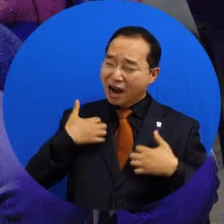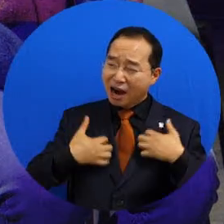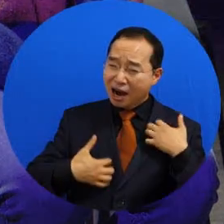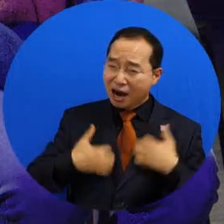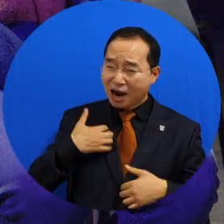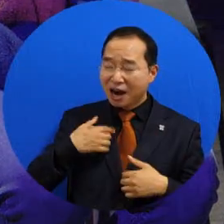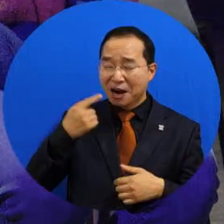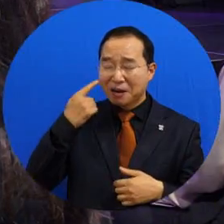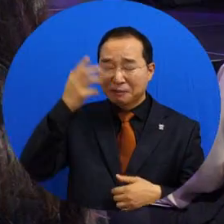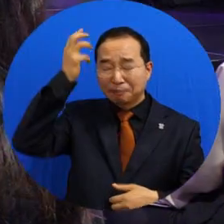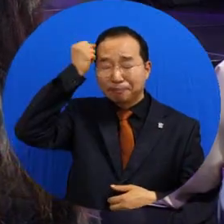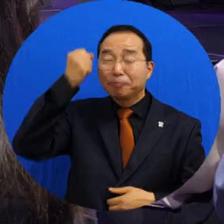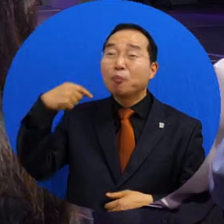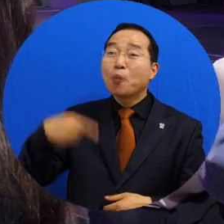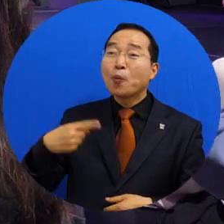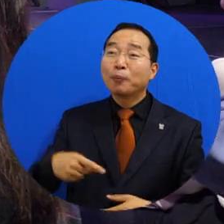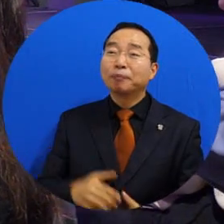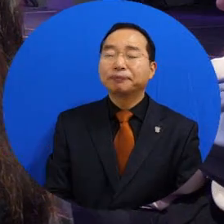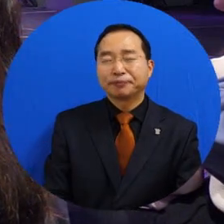언제였나요?